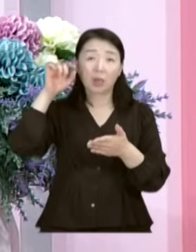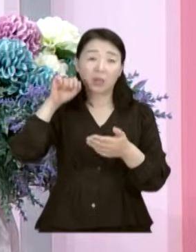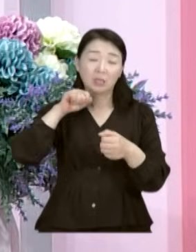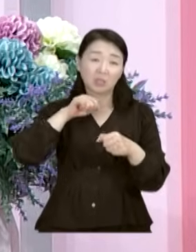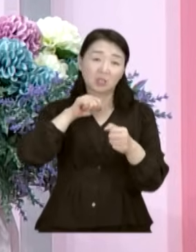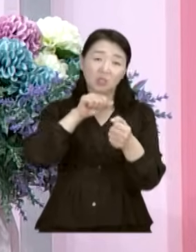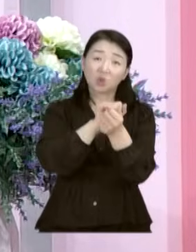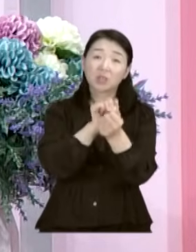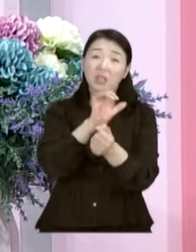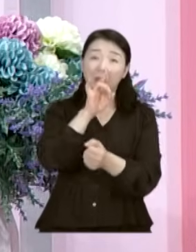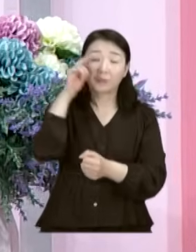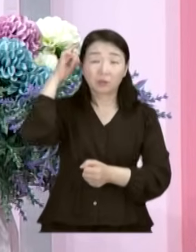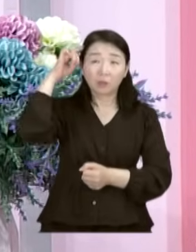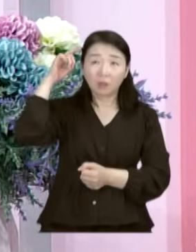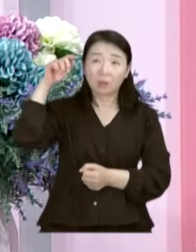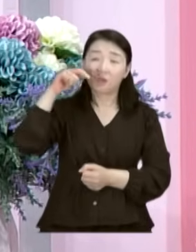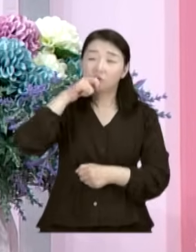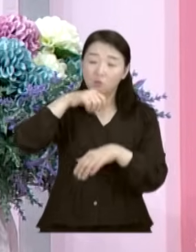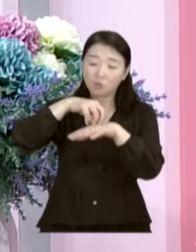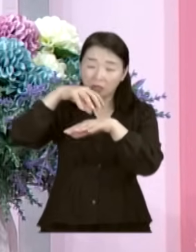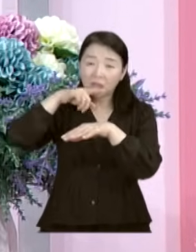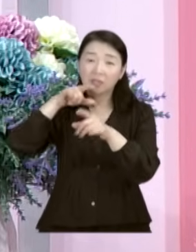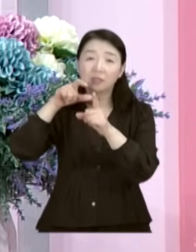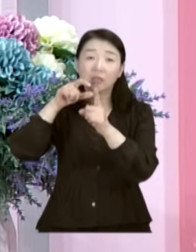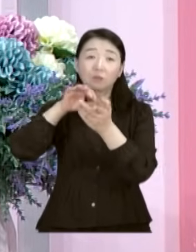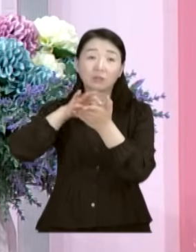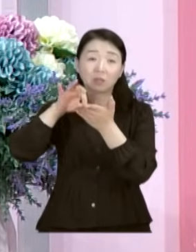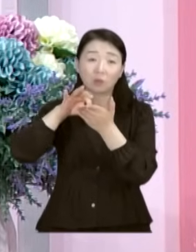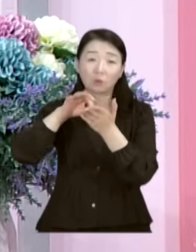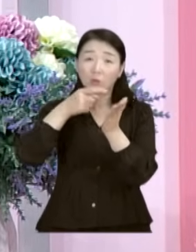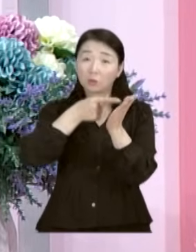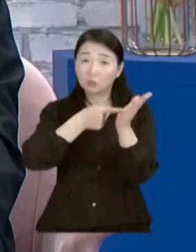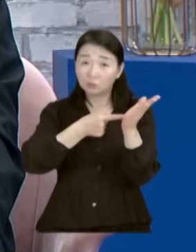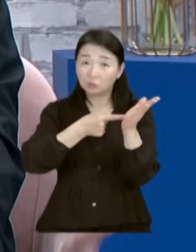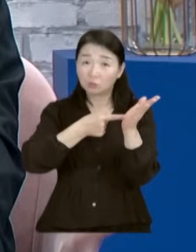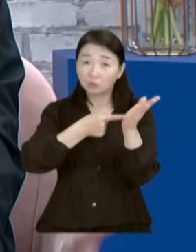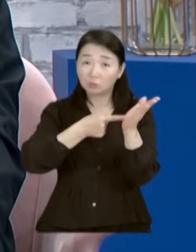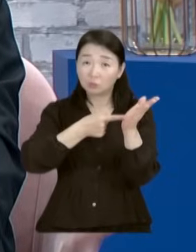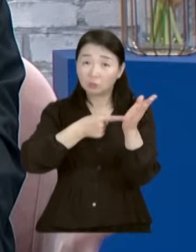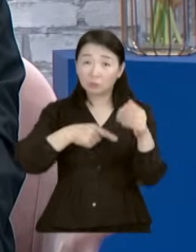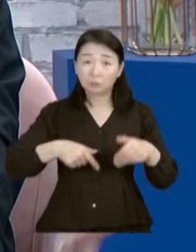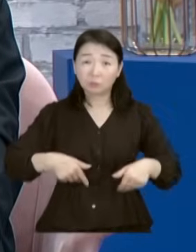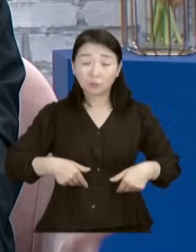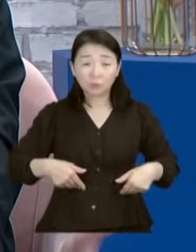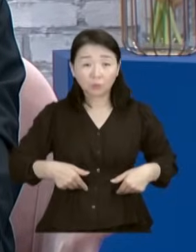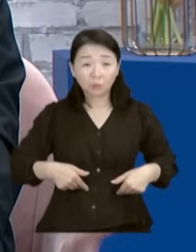써요 전이가 잘 안 된대요 그래서 뇌종양이라는 단어를 쓰는데 이게